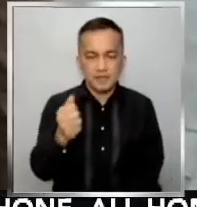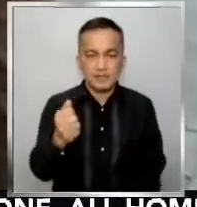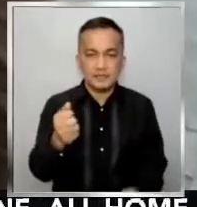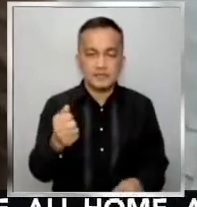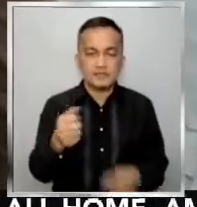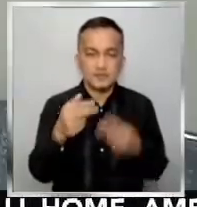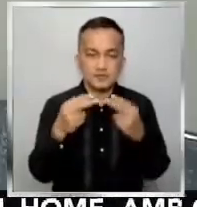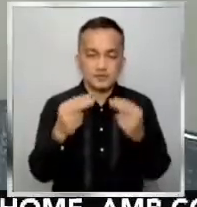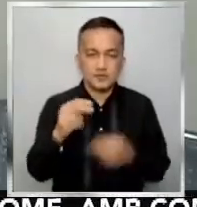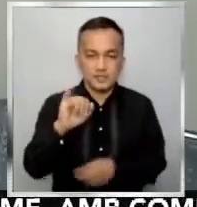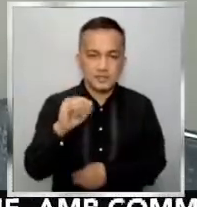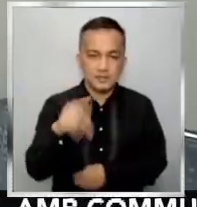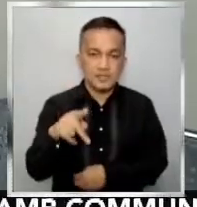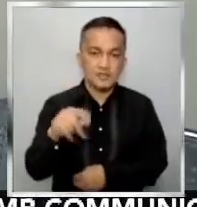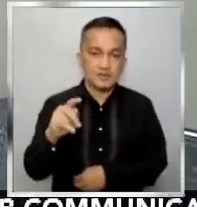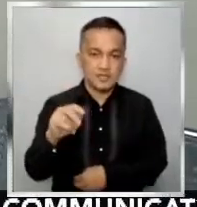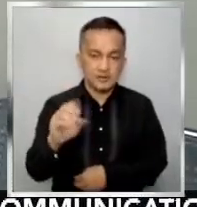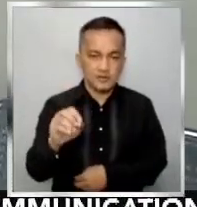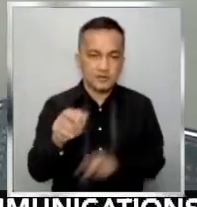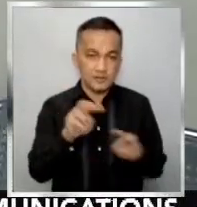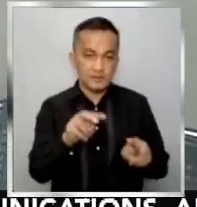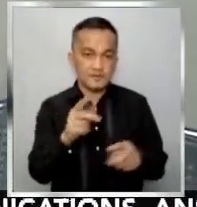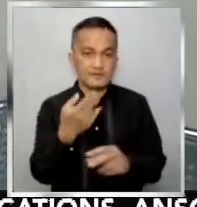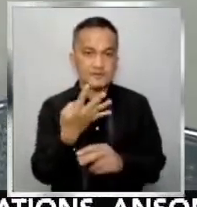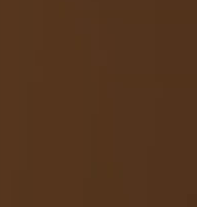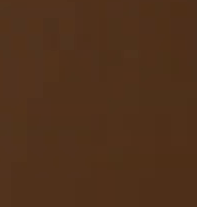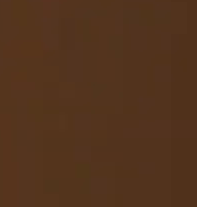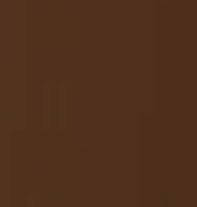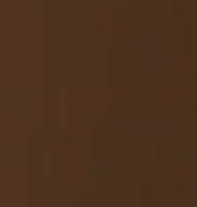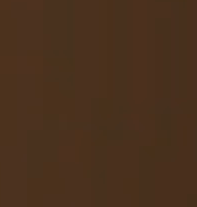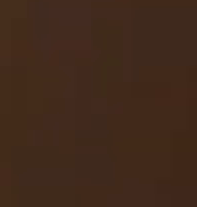JP Soriano, nakatutok 24 oras.